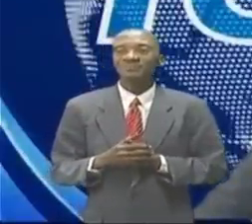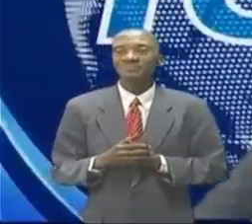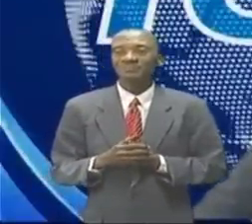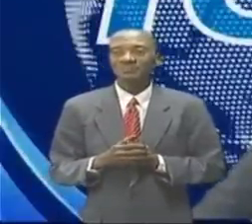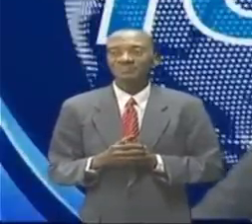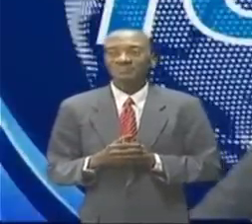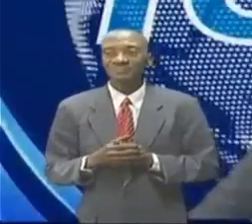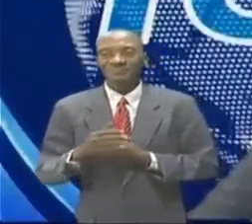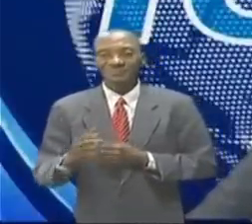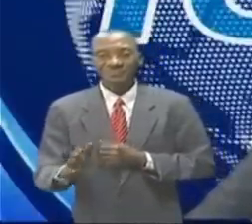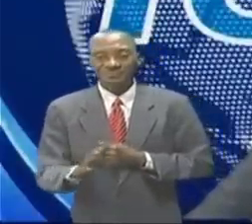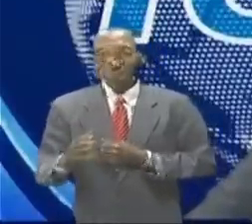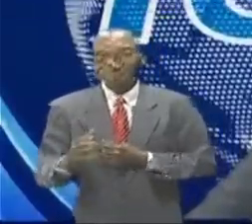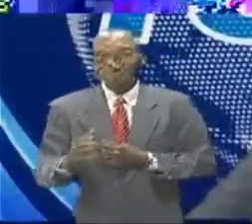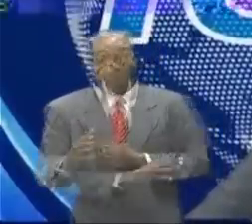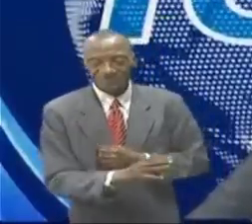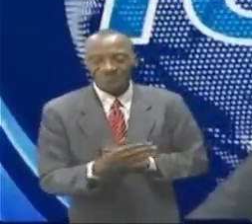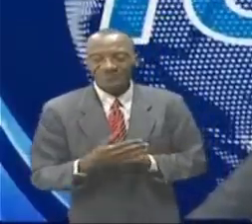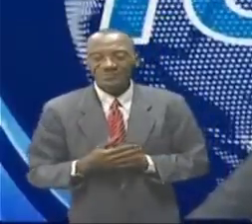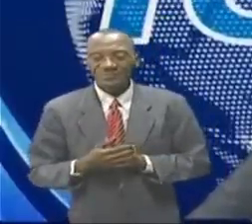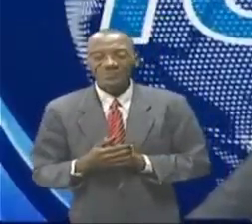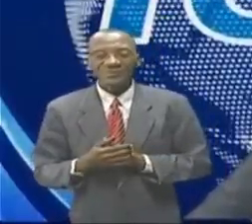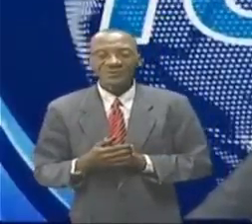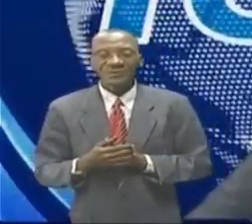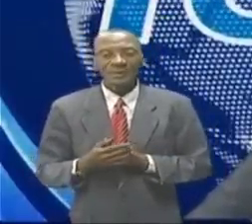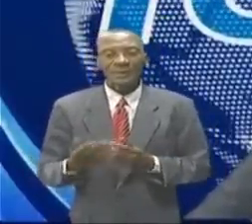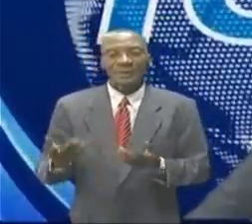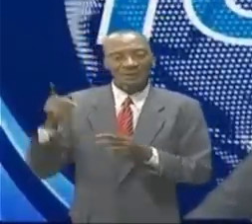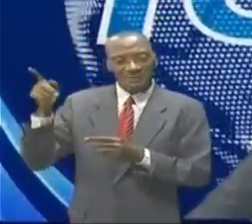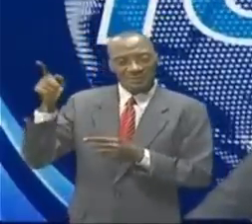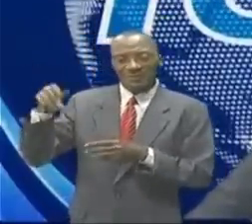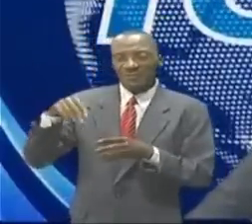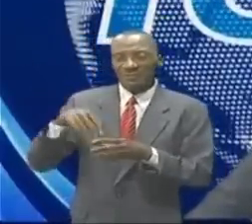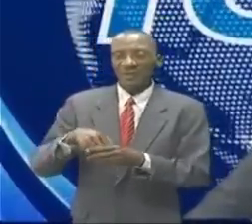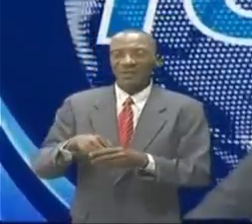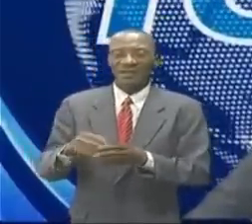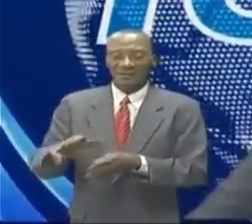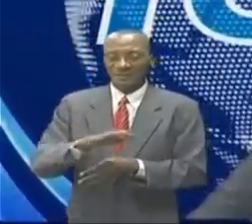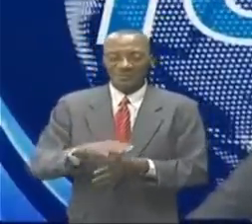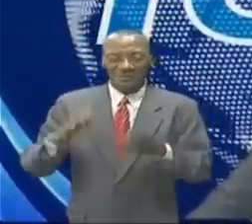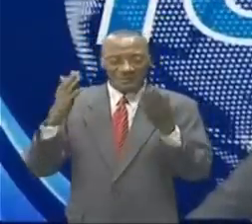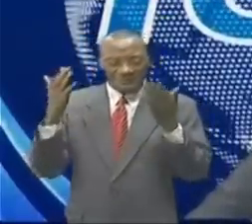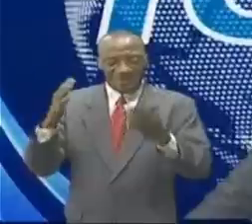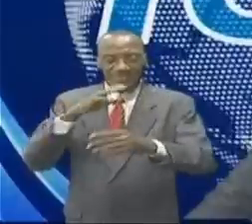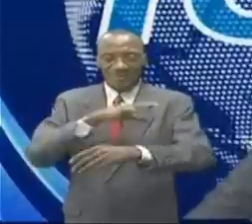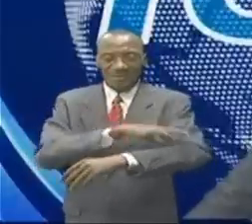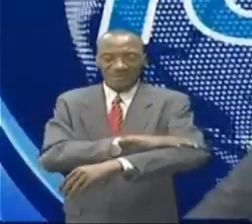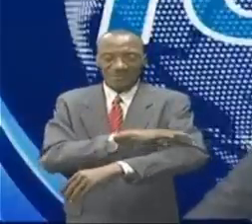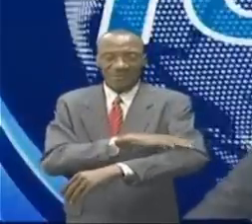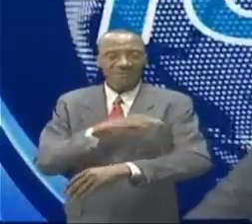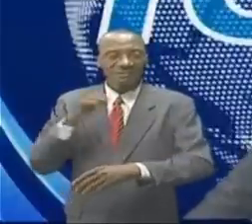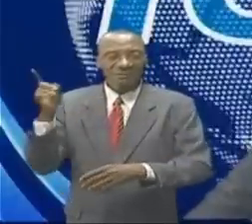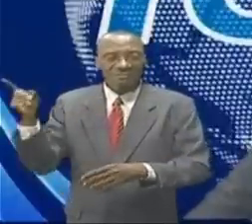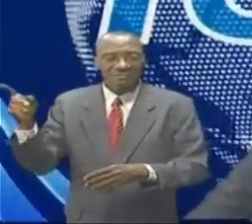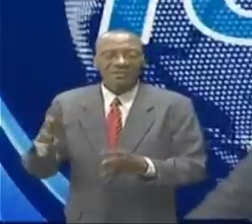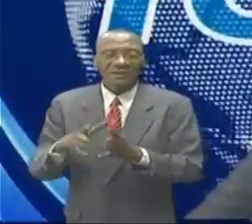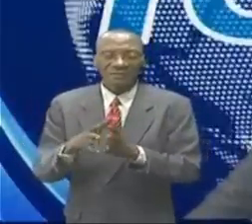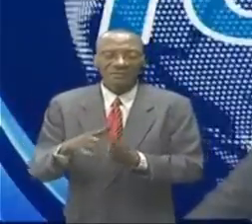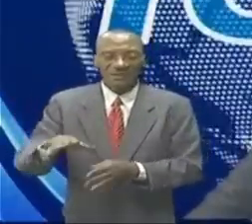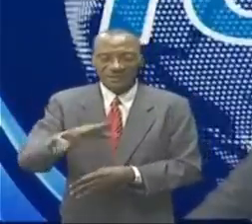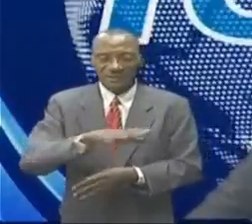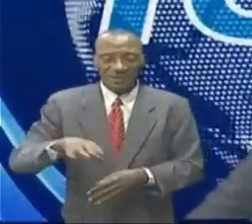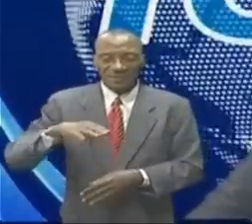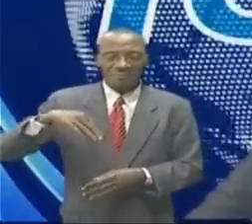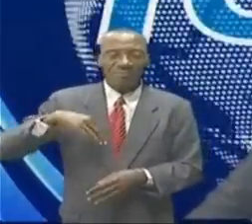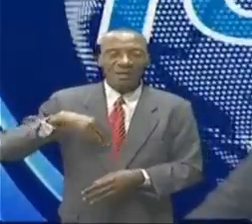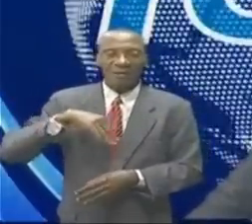4e réunion de coordination de africaine à Lusaka, en Zambie, a vécu un cadre qui a réuni les chefs d'État membres du bureau de